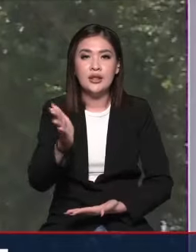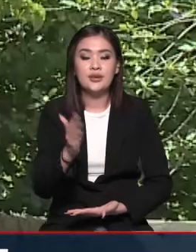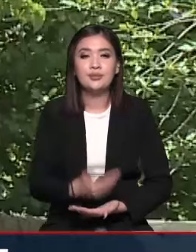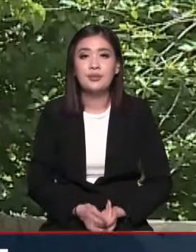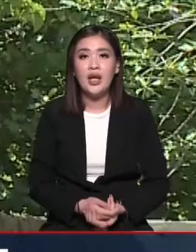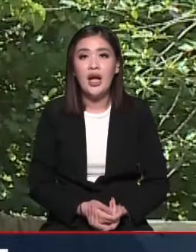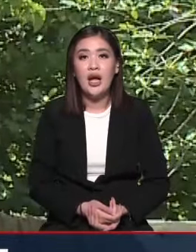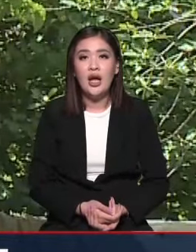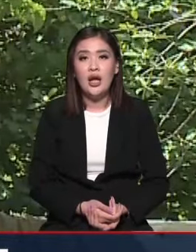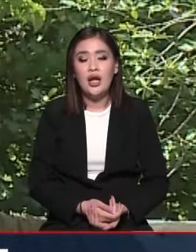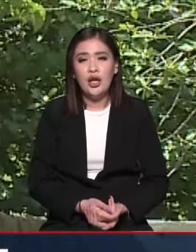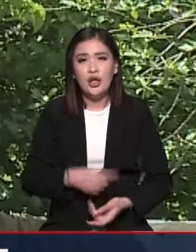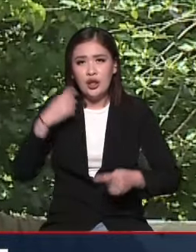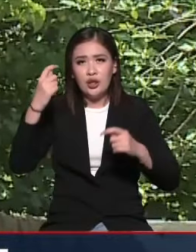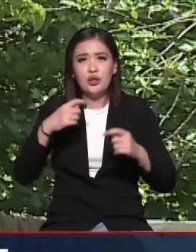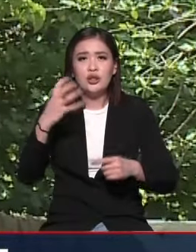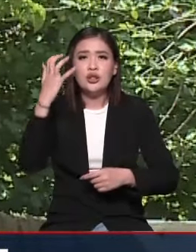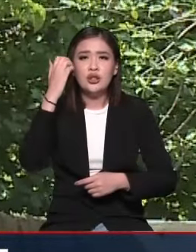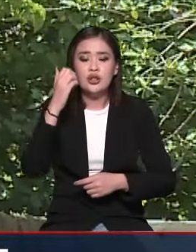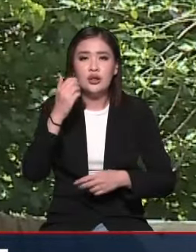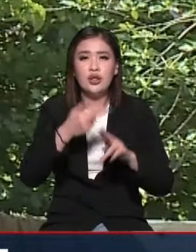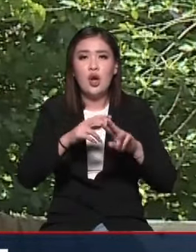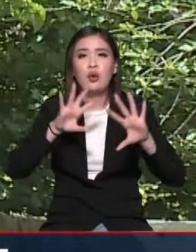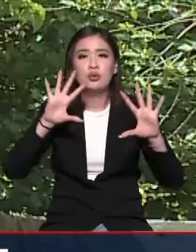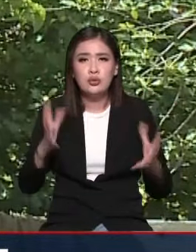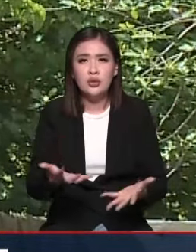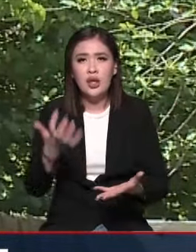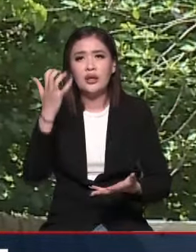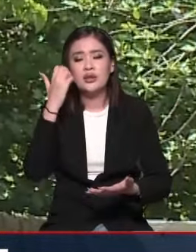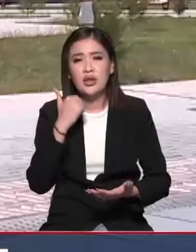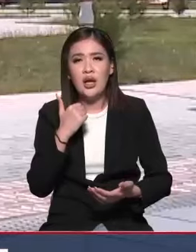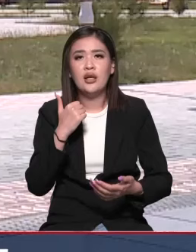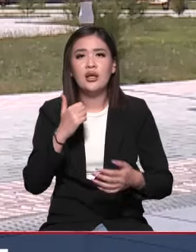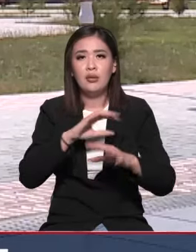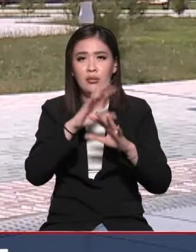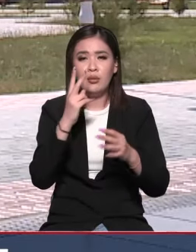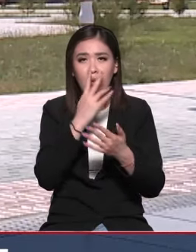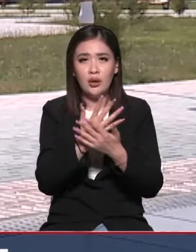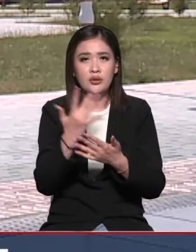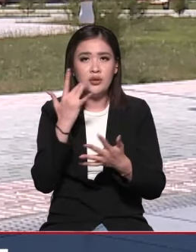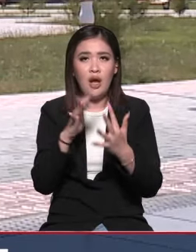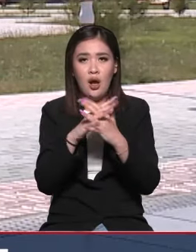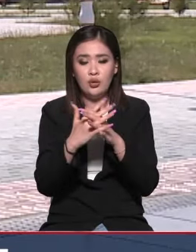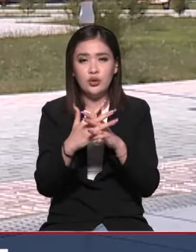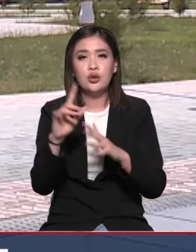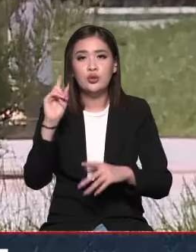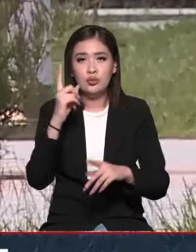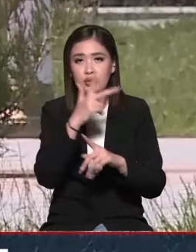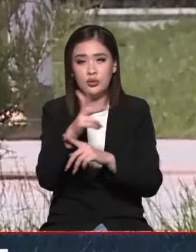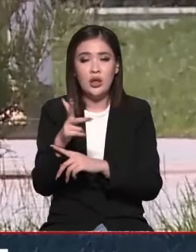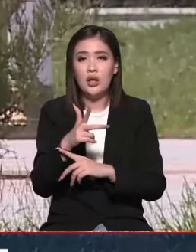десе, шашап қалған, қирап қалған ауылдарды іздеп тауып алып түсіріп атқан ауылдар бар ба? Қашан арқа тарта береміз деген мен бір